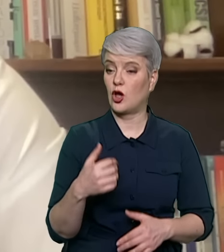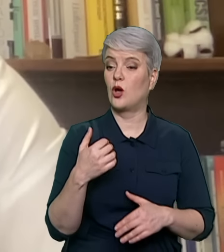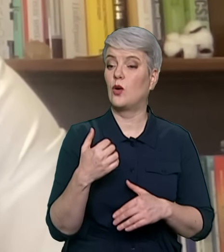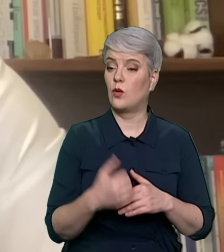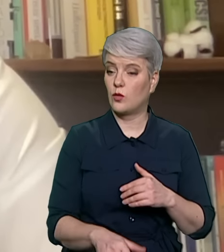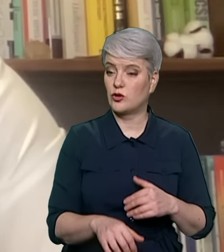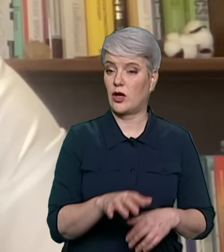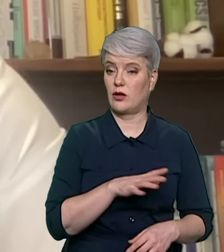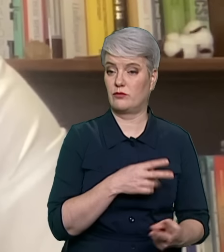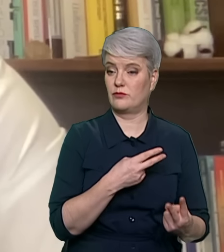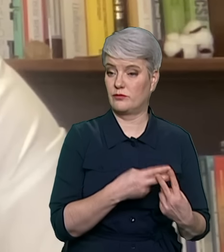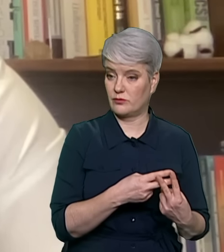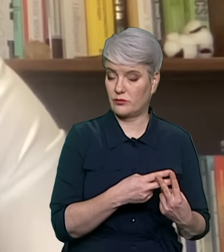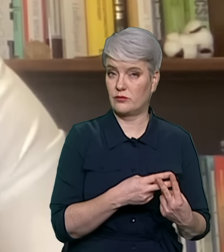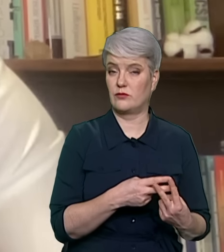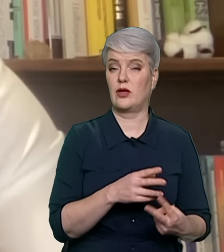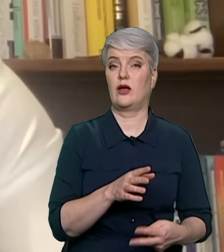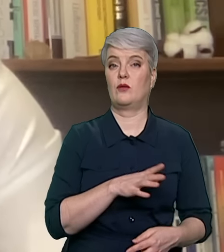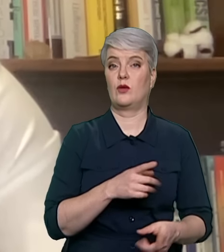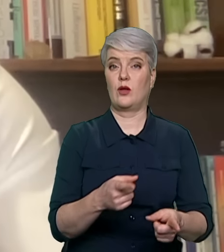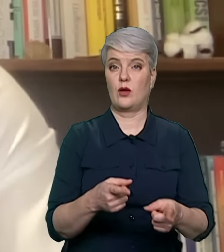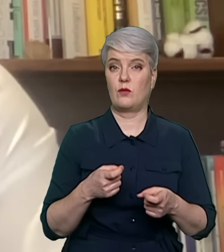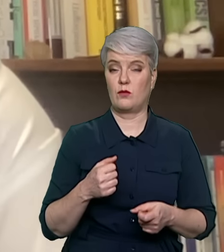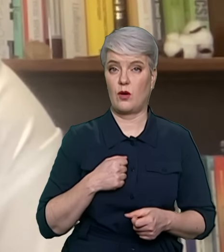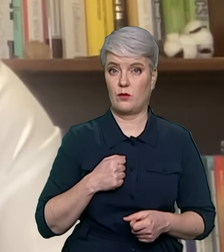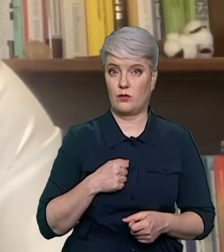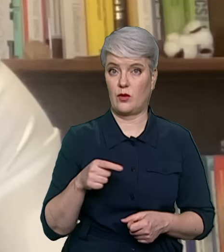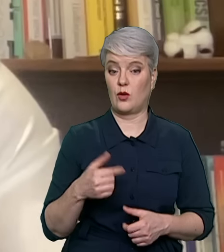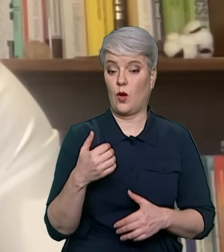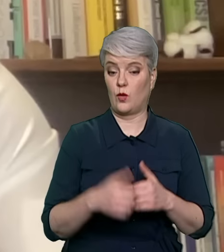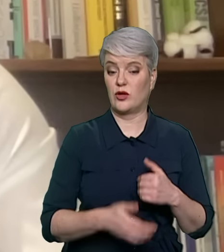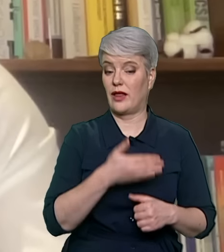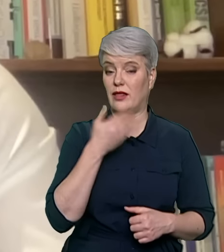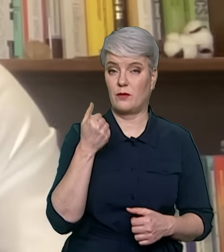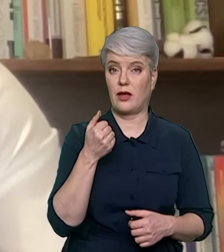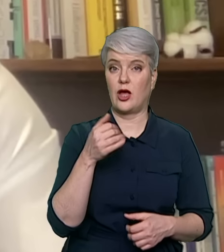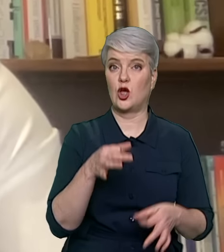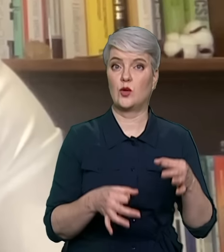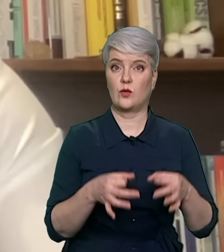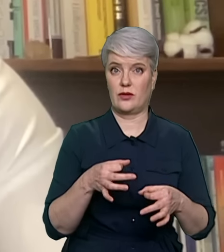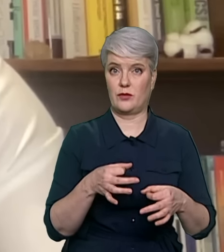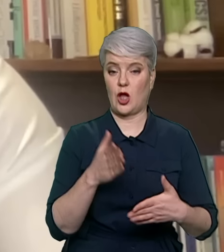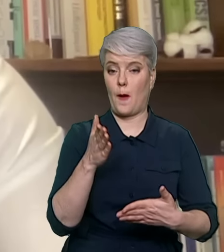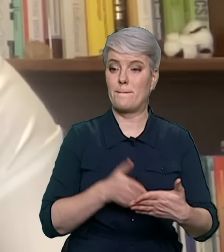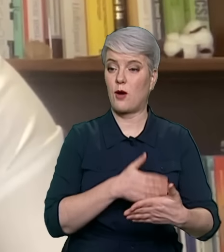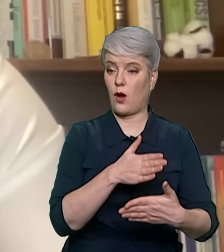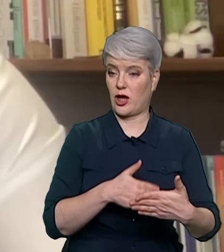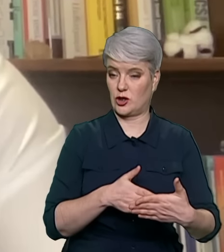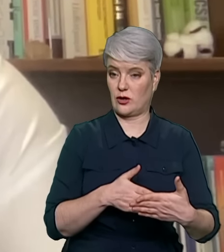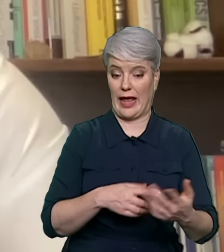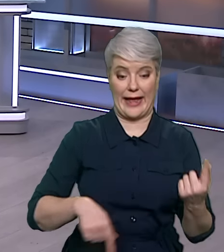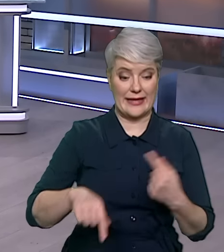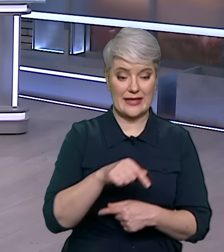відсиділи покарання і були мобілізовані, тому що вони не мають вже судимості, судимість погашена. Да? Так. І серед них